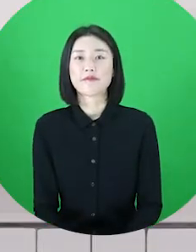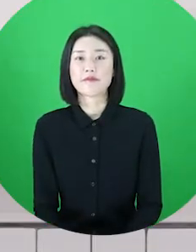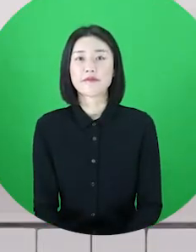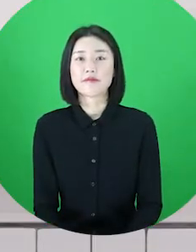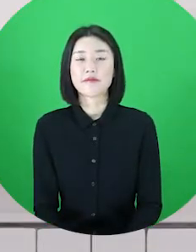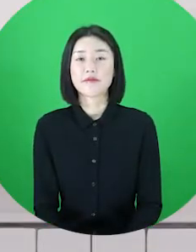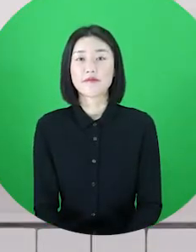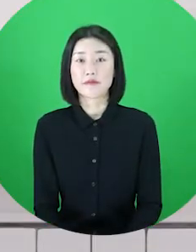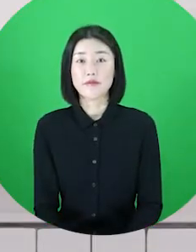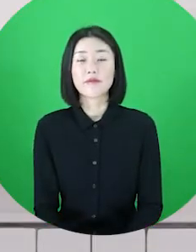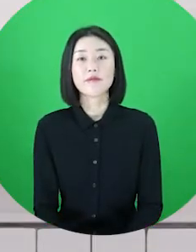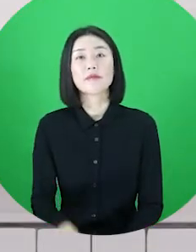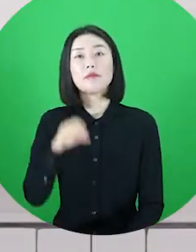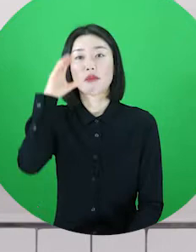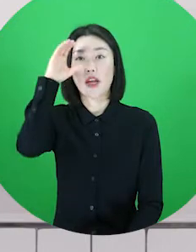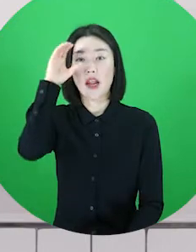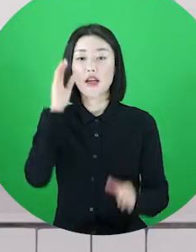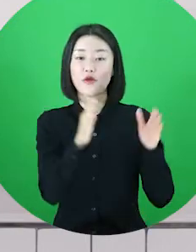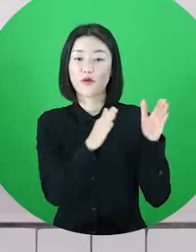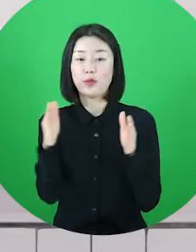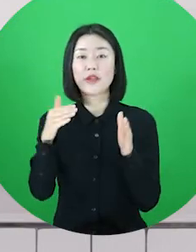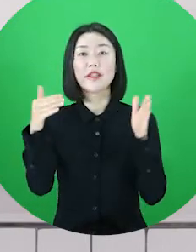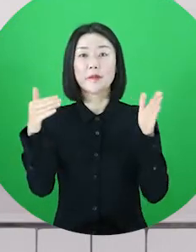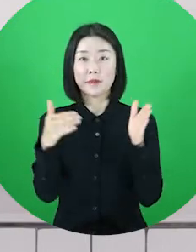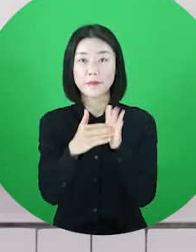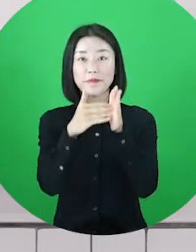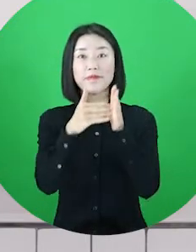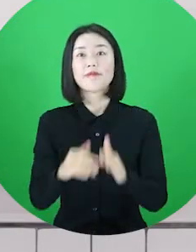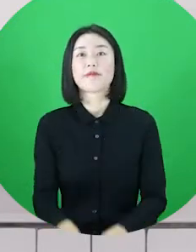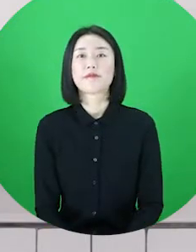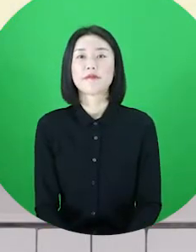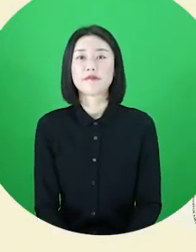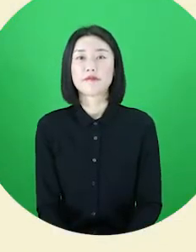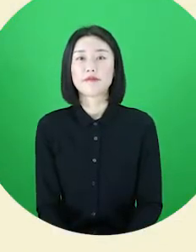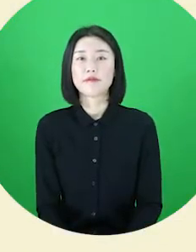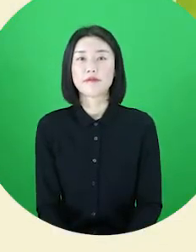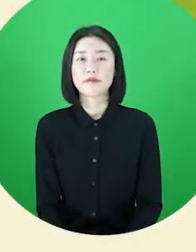자, 이렇게 계란이 모두 준비되었습니다.